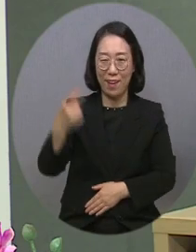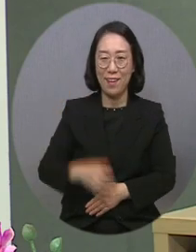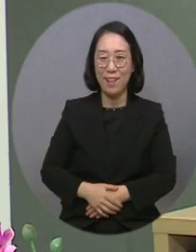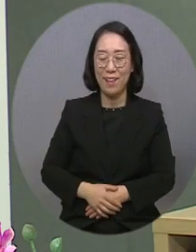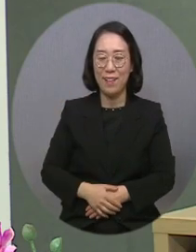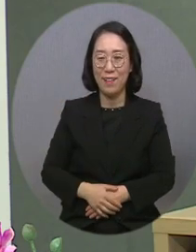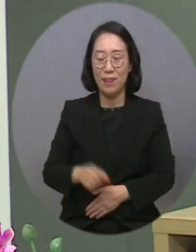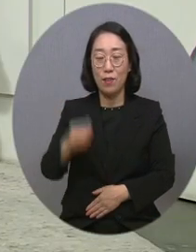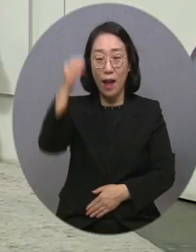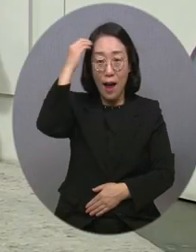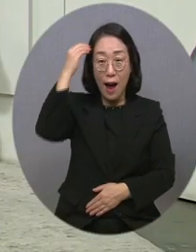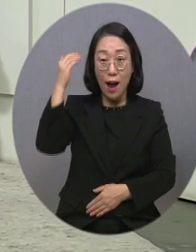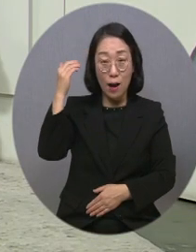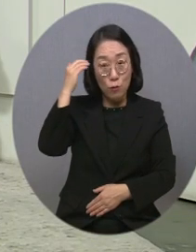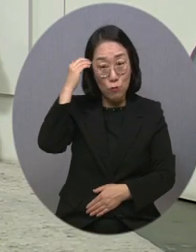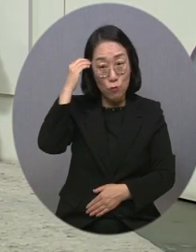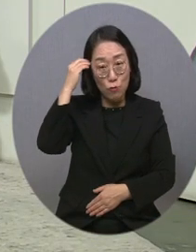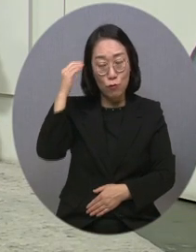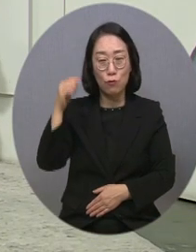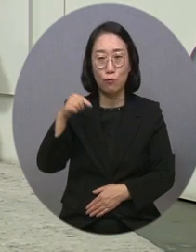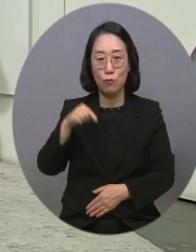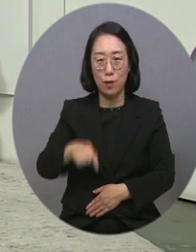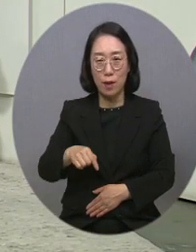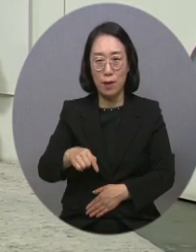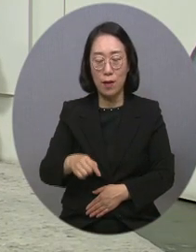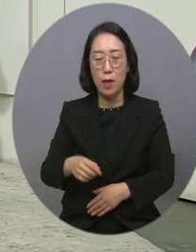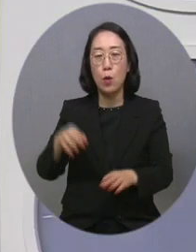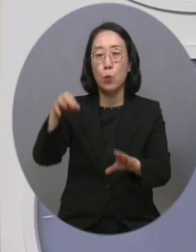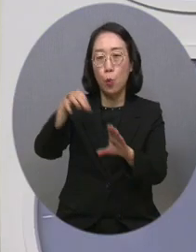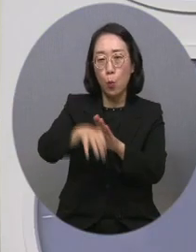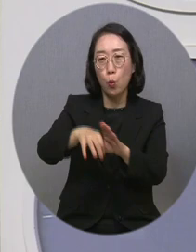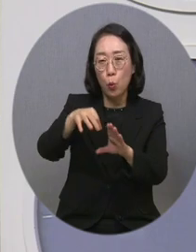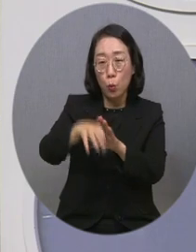우리 대한민국의 기부 문화